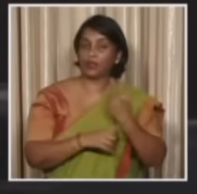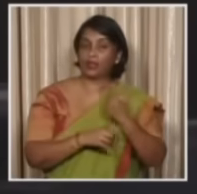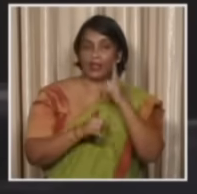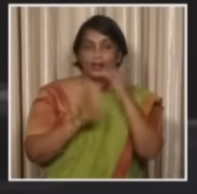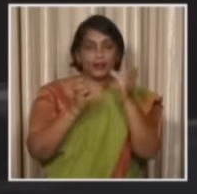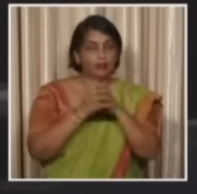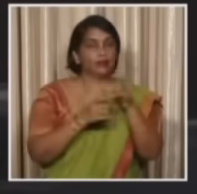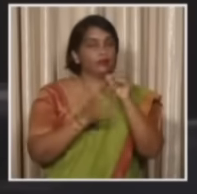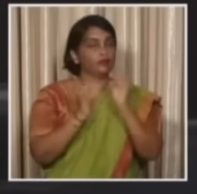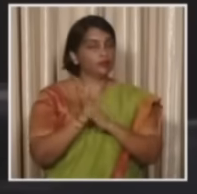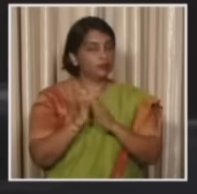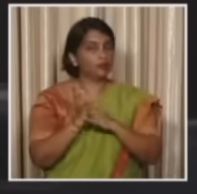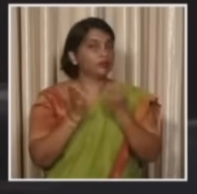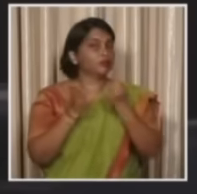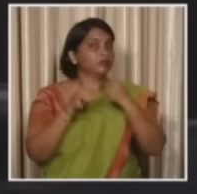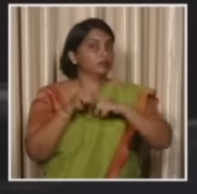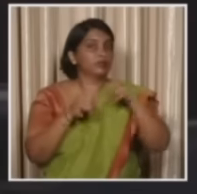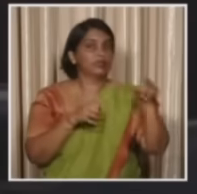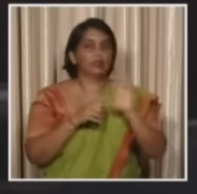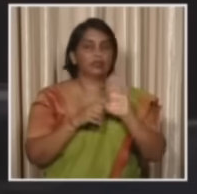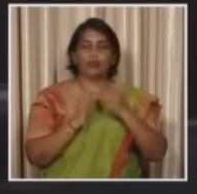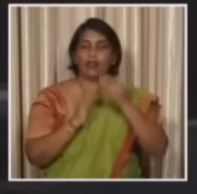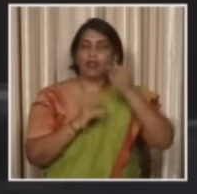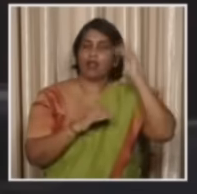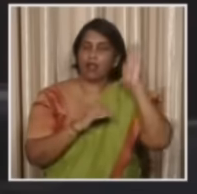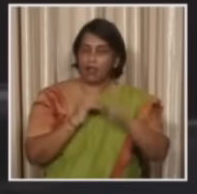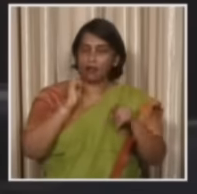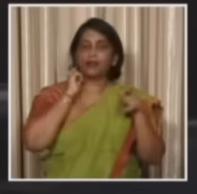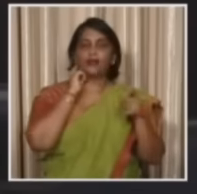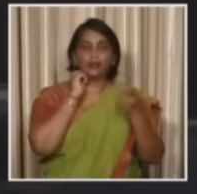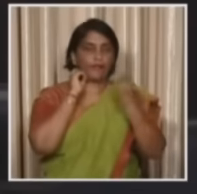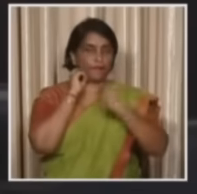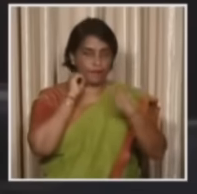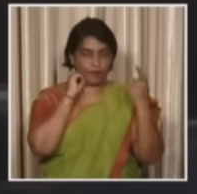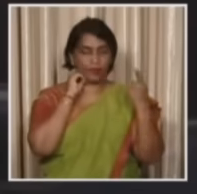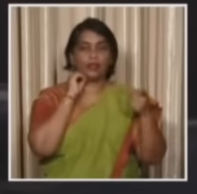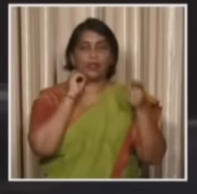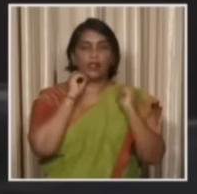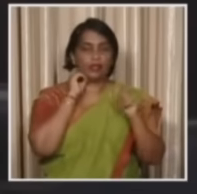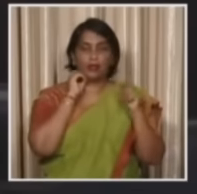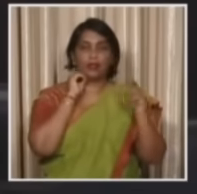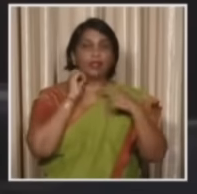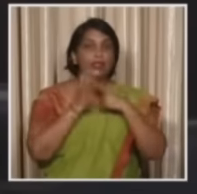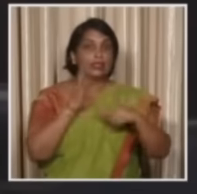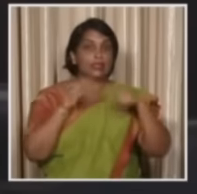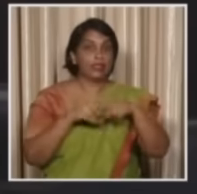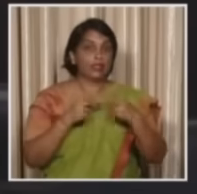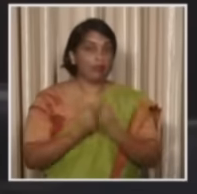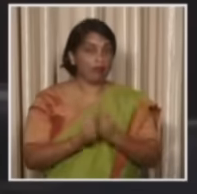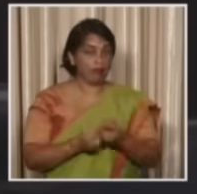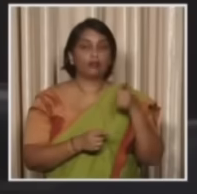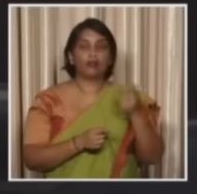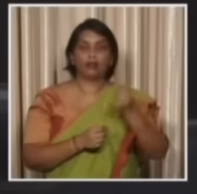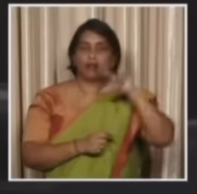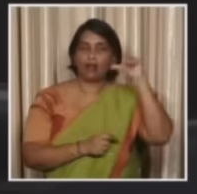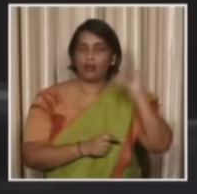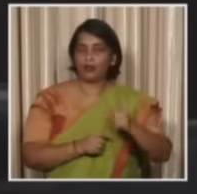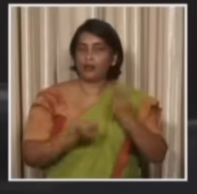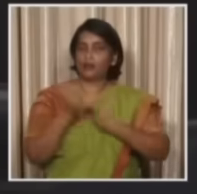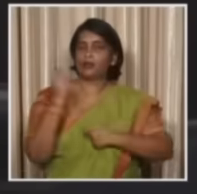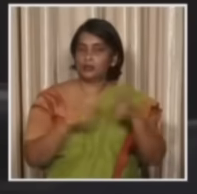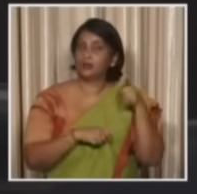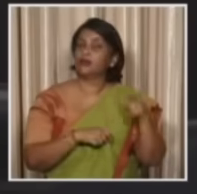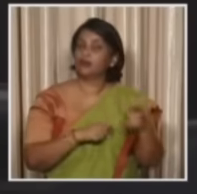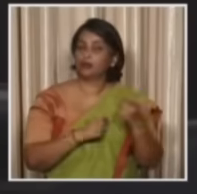කමිටුවෙන් දීපු තක්සේරුව නෙමෙයි, ඊට අඩු තක්සේරුවට තමයි මේක විකුණන්න යන්නේ. ඇයි මේ ඡන්දේ හදිසියට මේක කුණුකොල්ලට විකුණලා